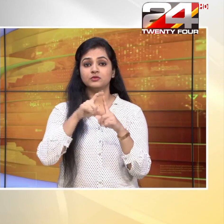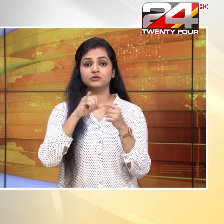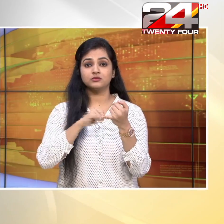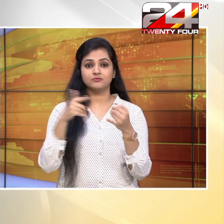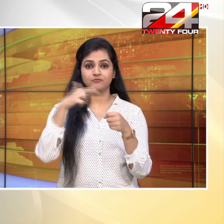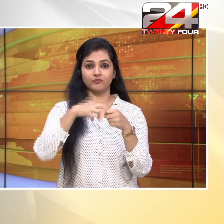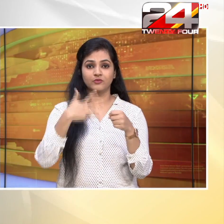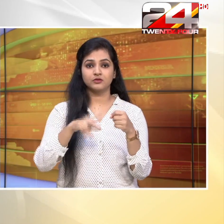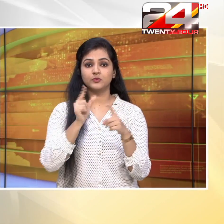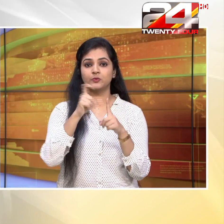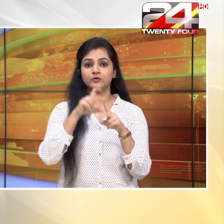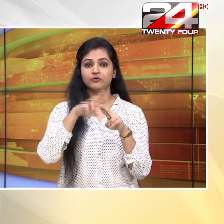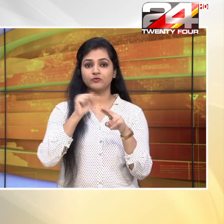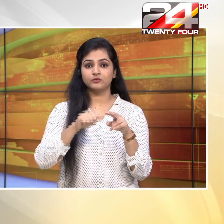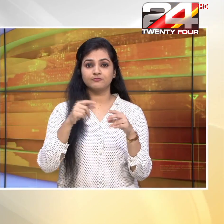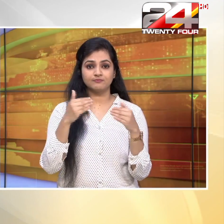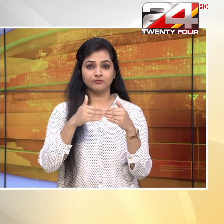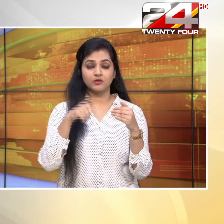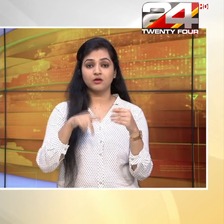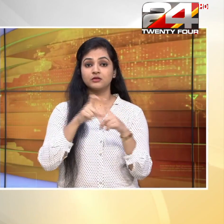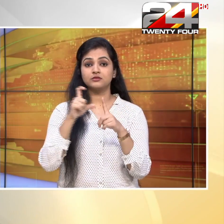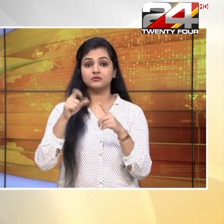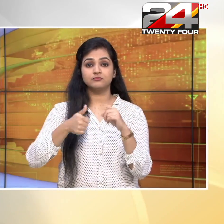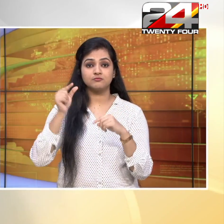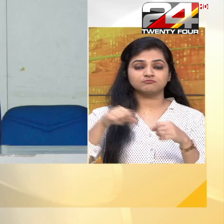പരിപാടിയിൽ നിന്ന് ഡി സി സി പ്രസിഡന്റ് നാട്ടകം സുരേഷ് വിട്ടുനിന്നു.